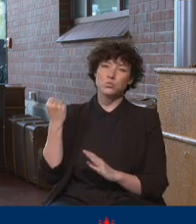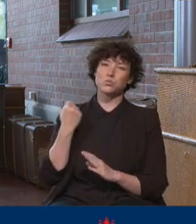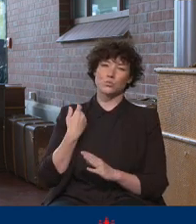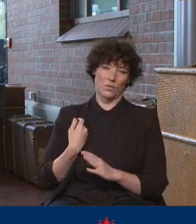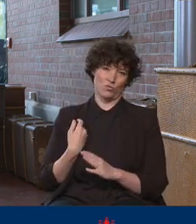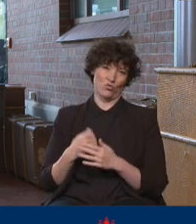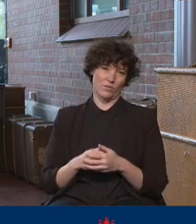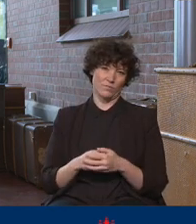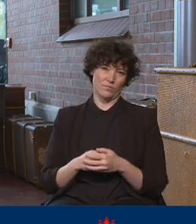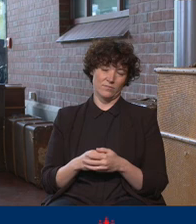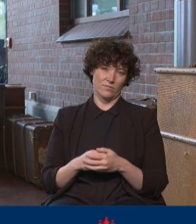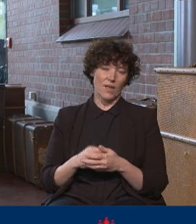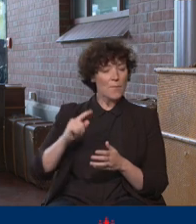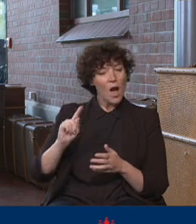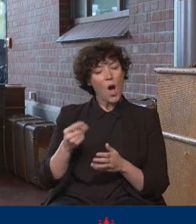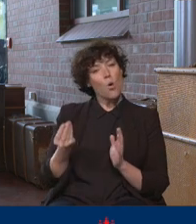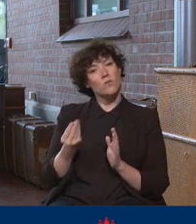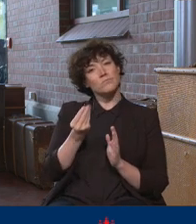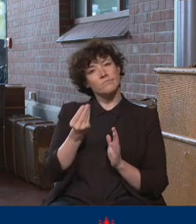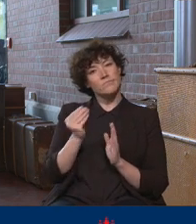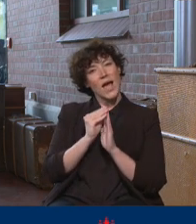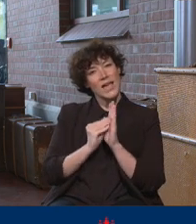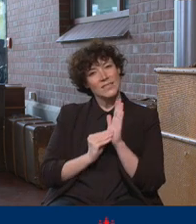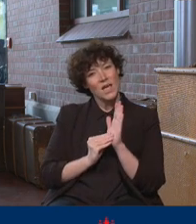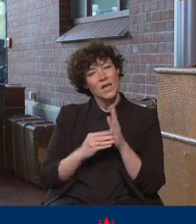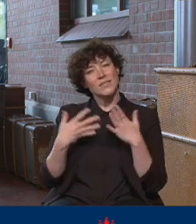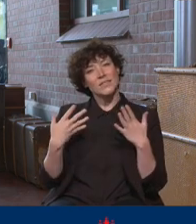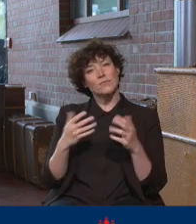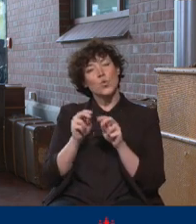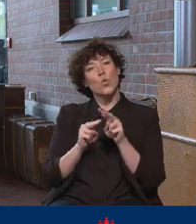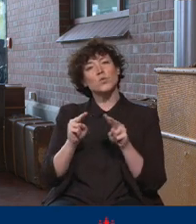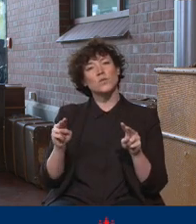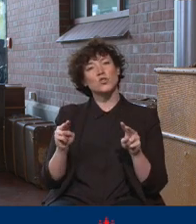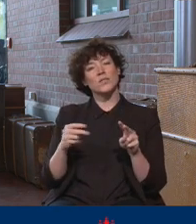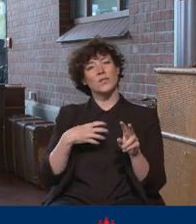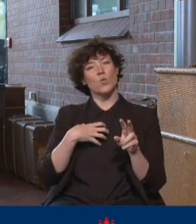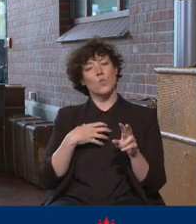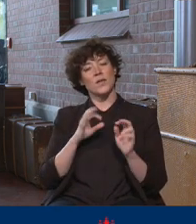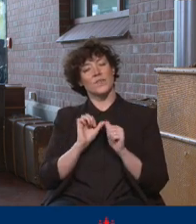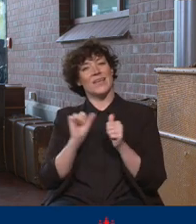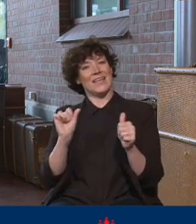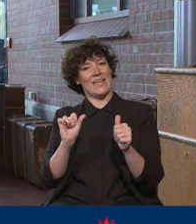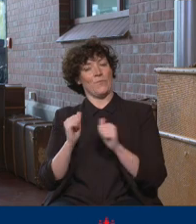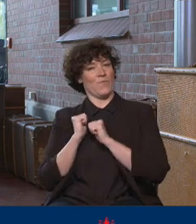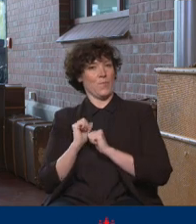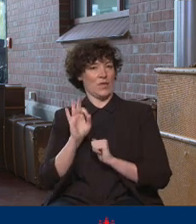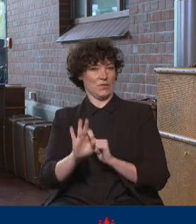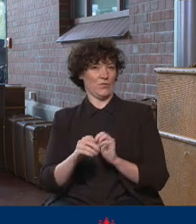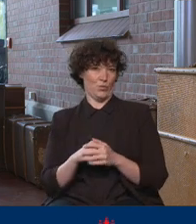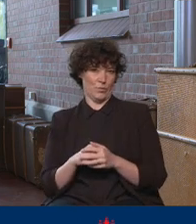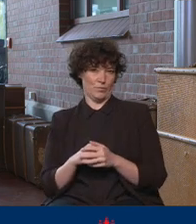haben aber auch einen eintrag von weiteren emissionen die das leben dort sehr belasten wir haben